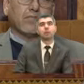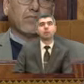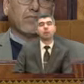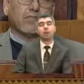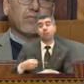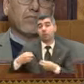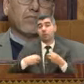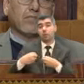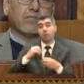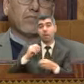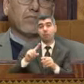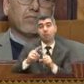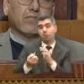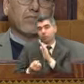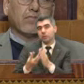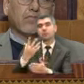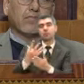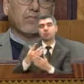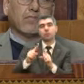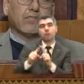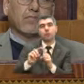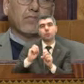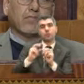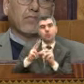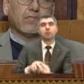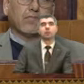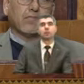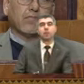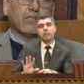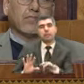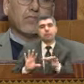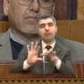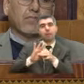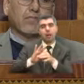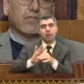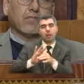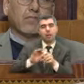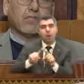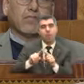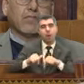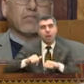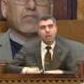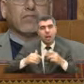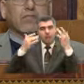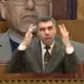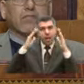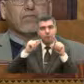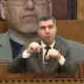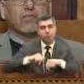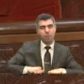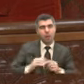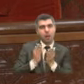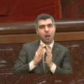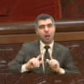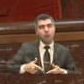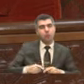أن تفعل هذه اللجنة. وهناك عدة اتفاقيات مع وزارة الثقافة ووزارة التربية الوطنية يجب أن تفعل